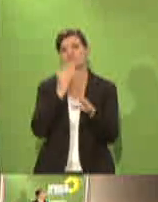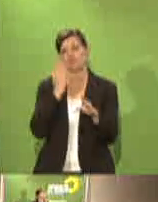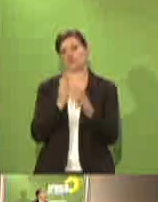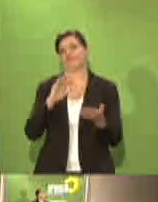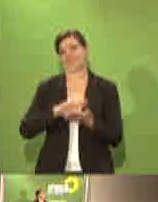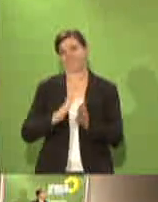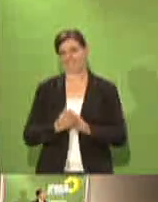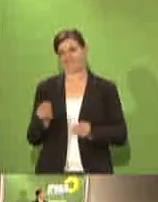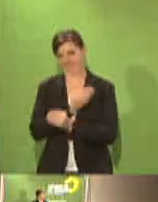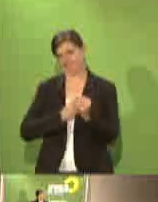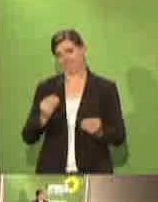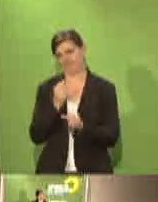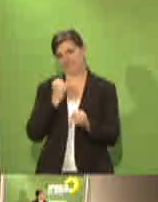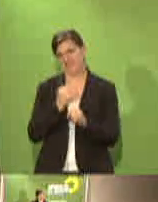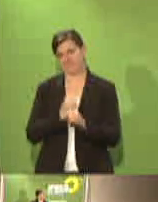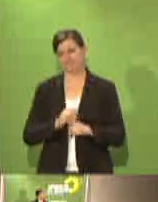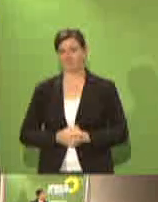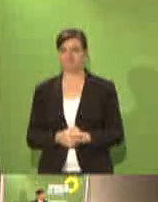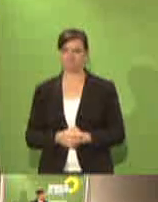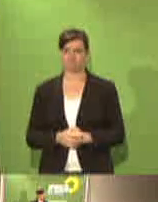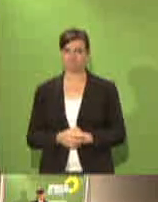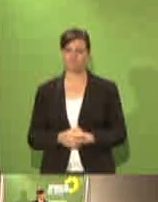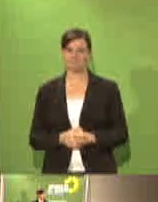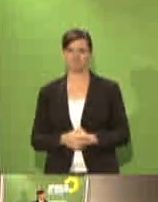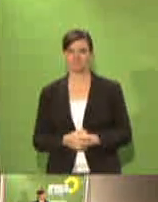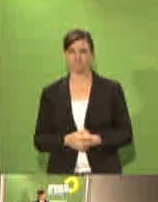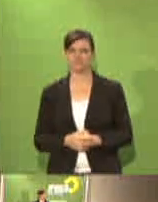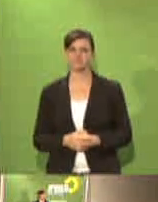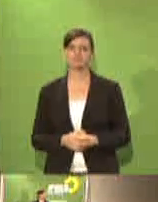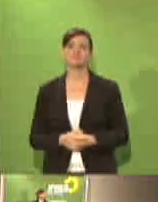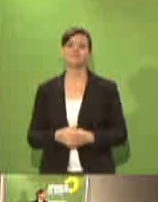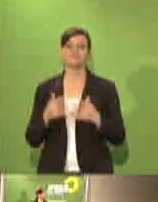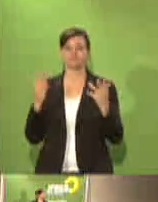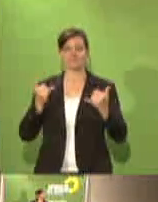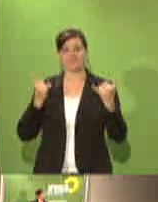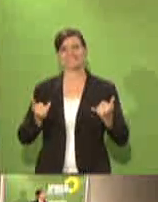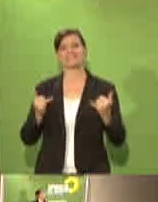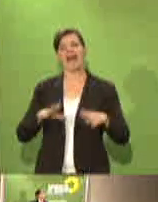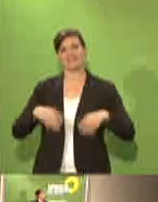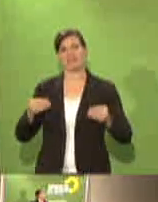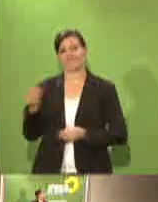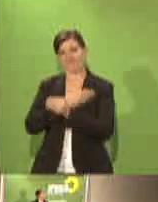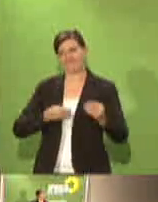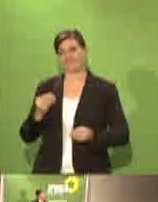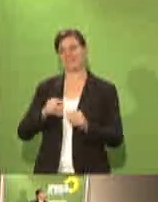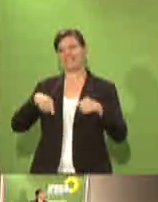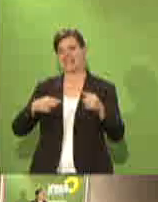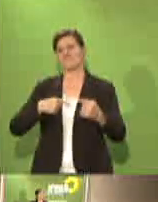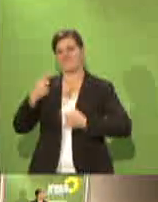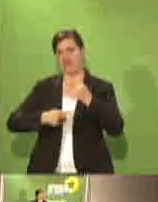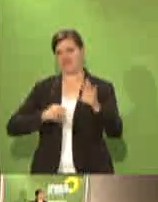worden. Und dann gehen wir jetzt aber zunächst einmal in die Debatte, bevor wir gleich auch das Verfahren so